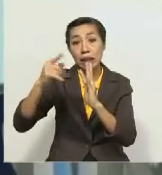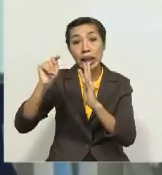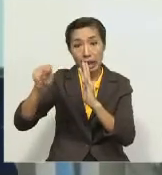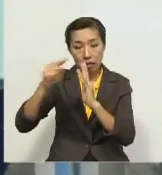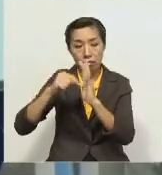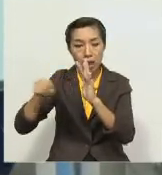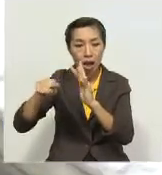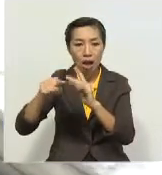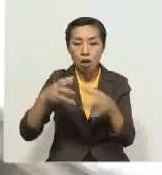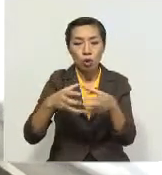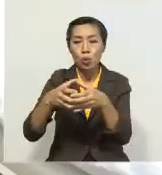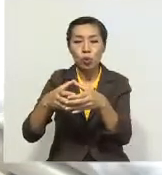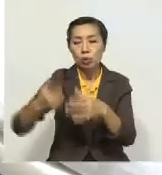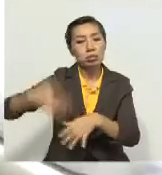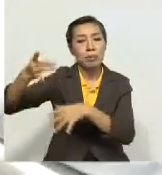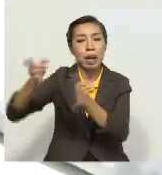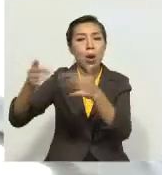าบาลจนกระทั่งปลอดภัย